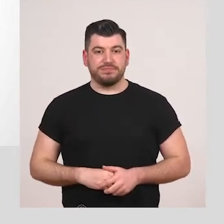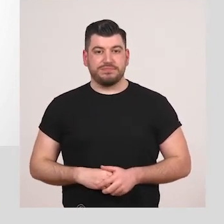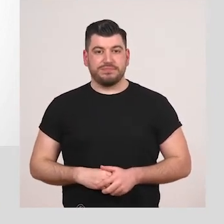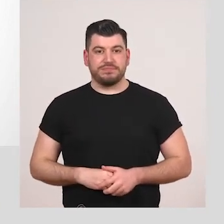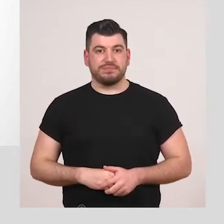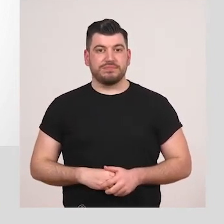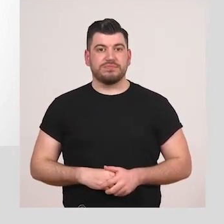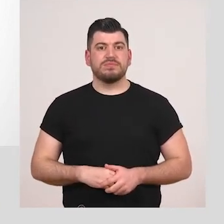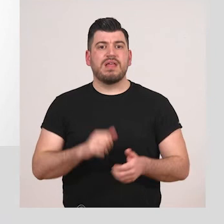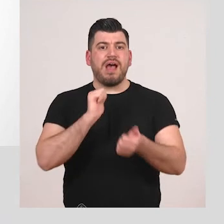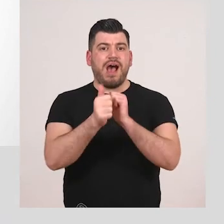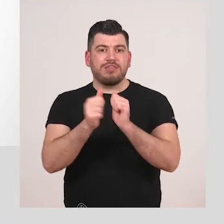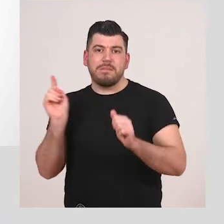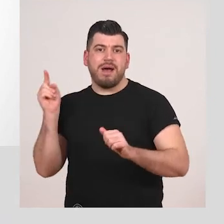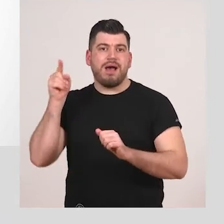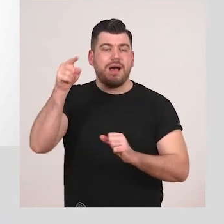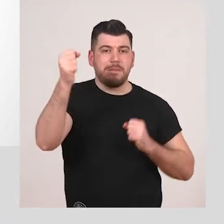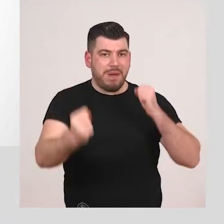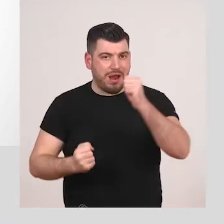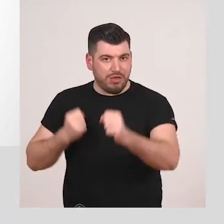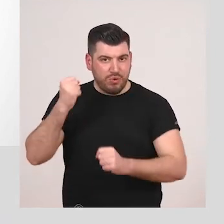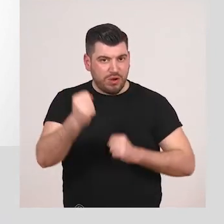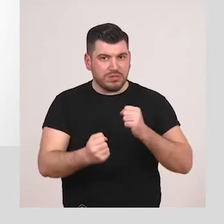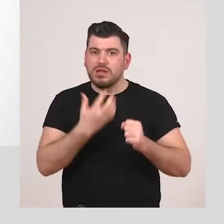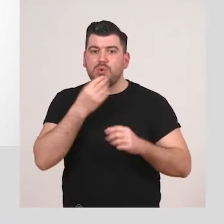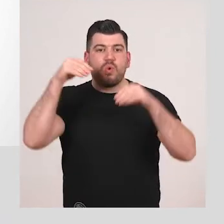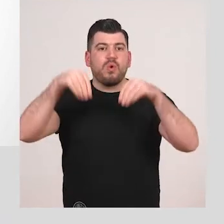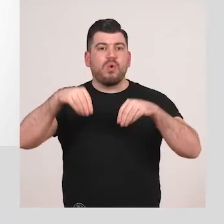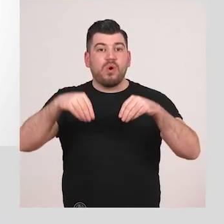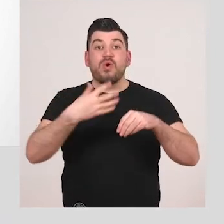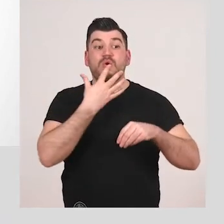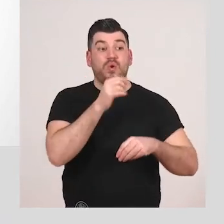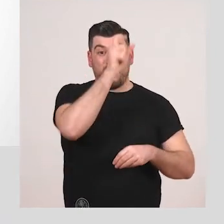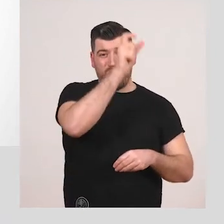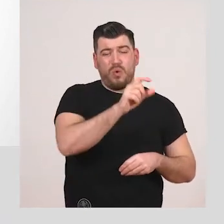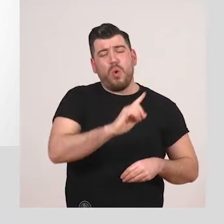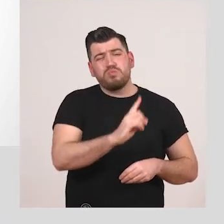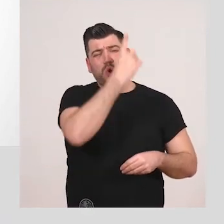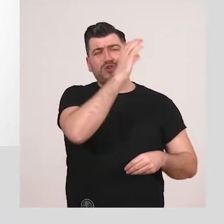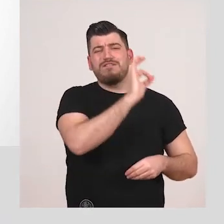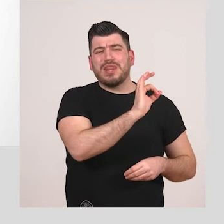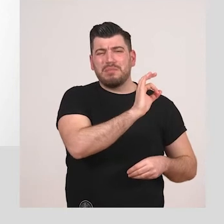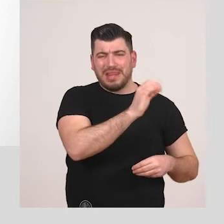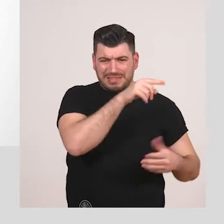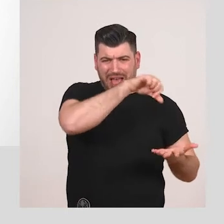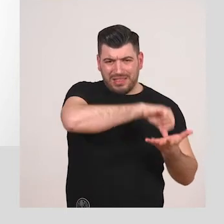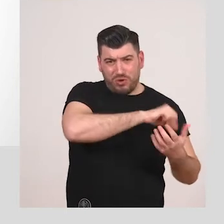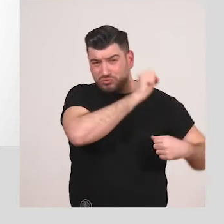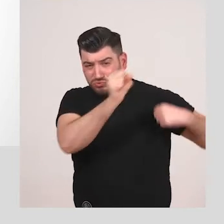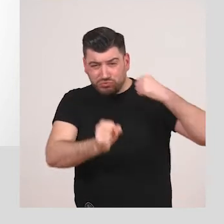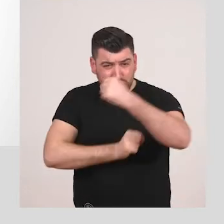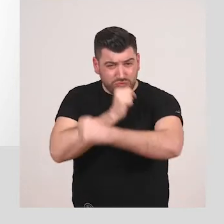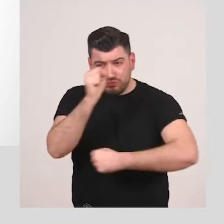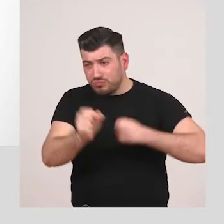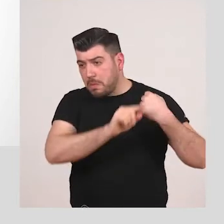σύγχρονος μαραθώνας πήρε το όνομά του από την απόσταση που έτρεξε ο ημεροδρόμος Φιδιππίδης από το